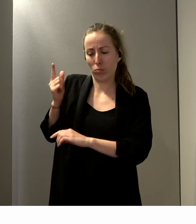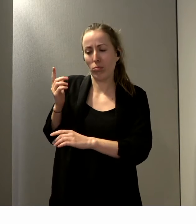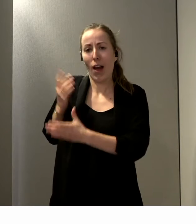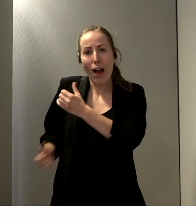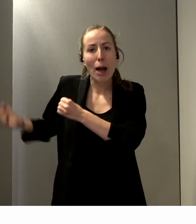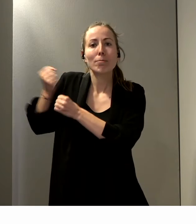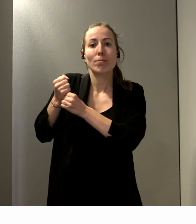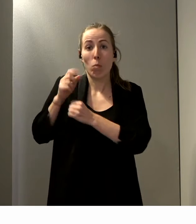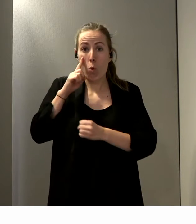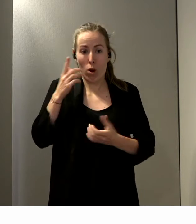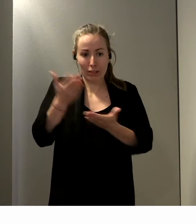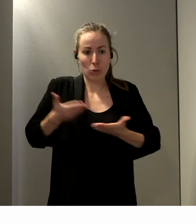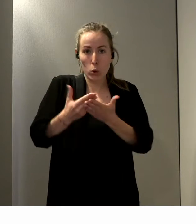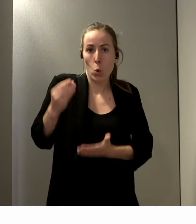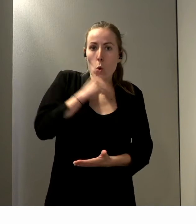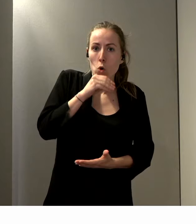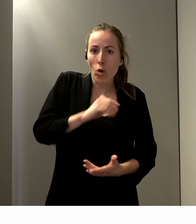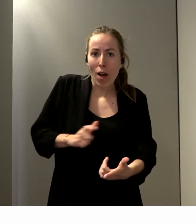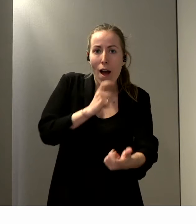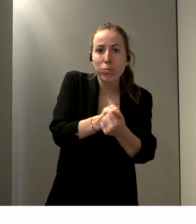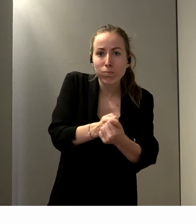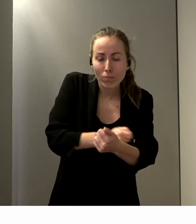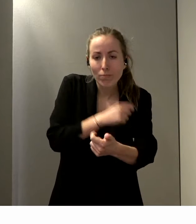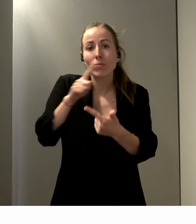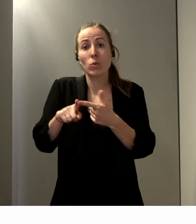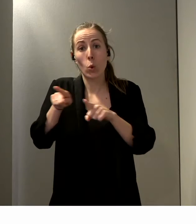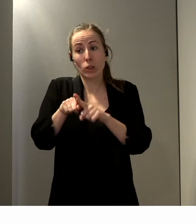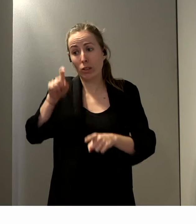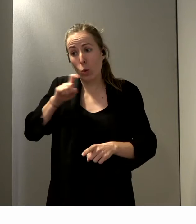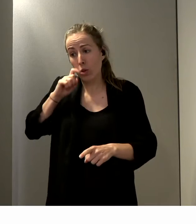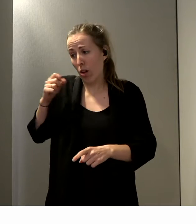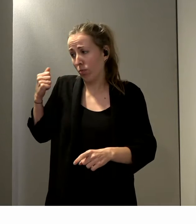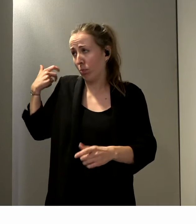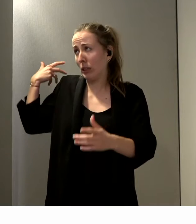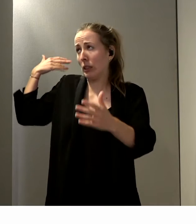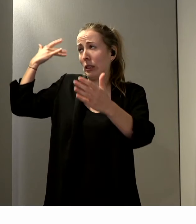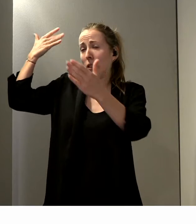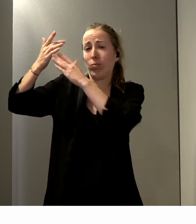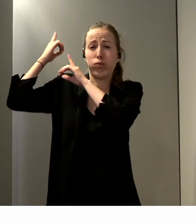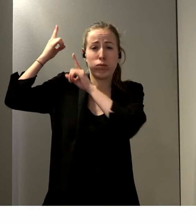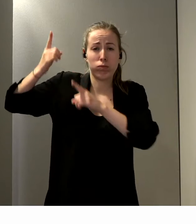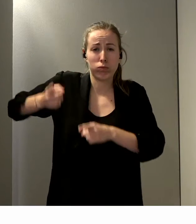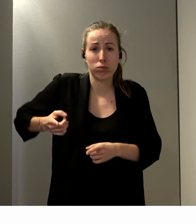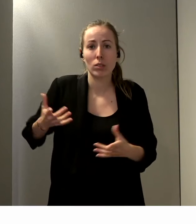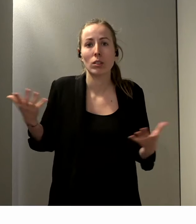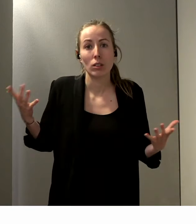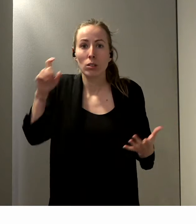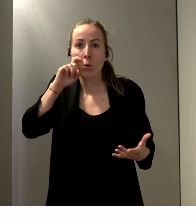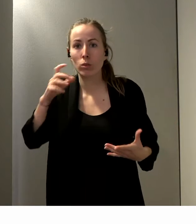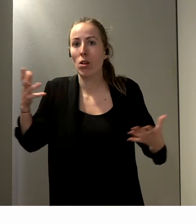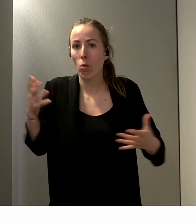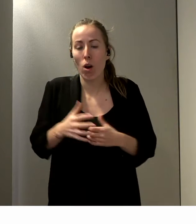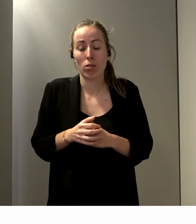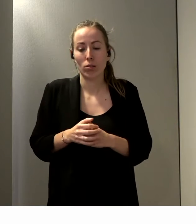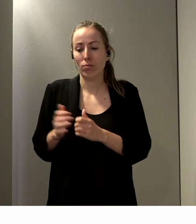une réponse à la fois à l'urgence, à la fois aussi à finalement un constat qu'on fait depuis des années, c'est la difficulté que nous avons à accueillir